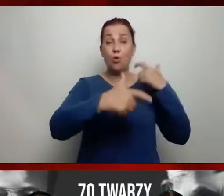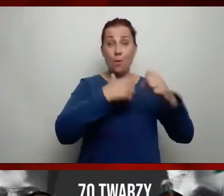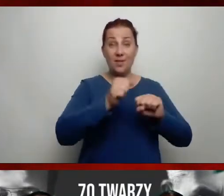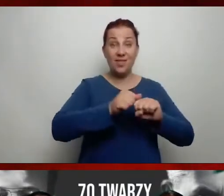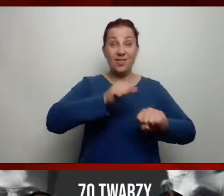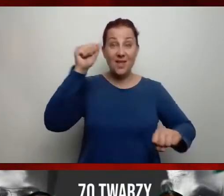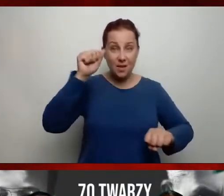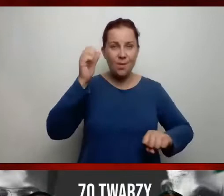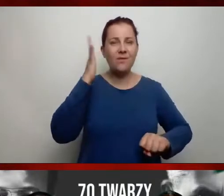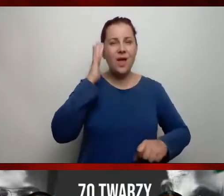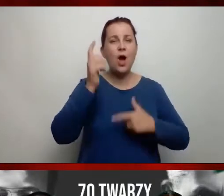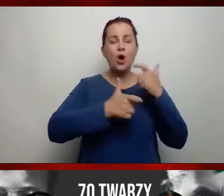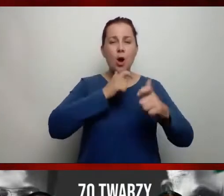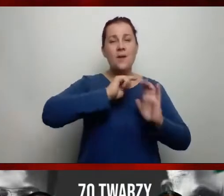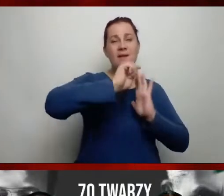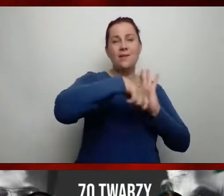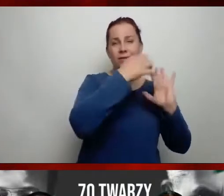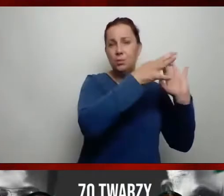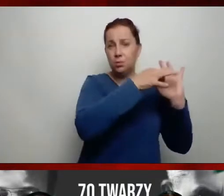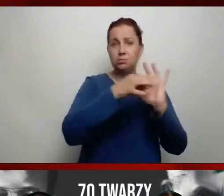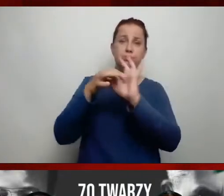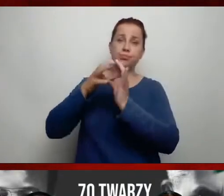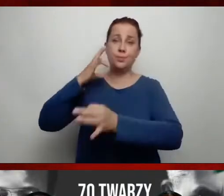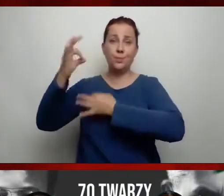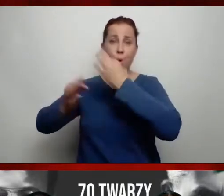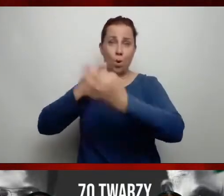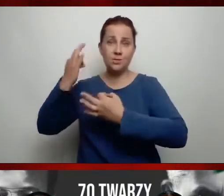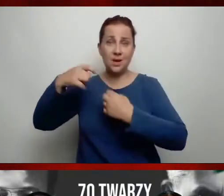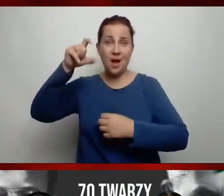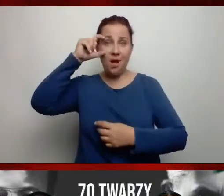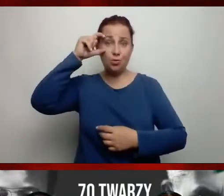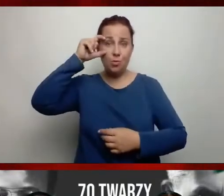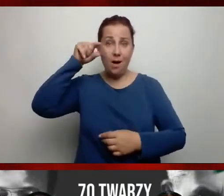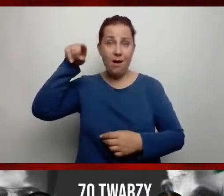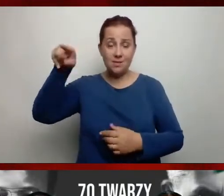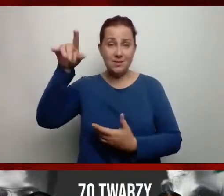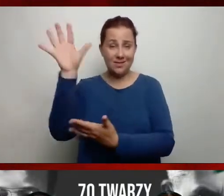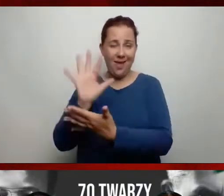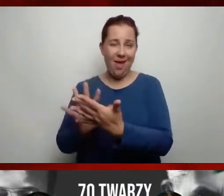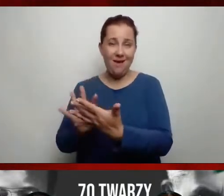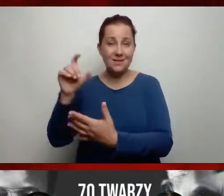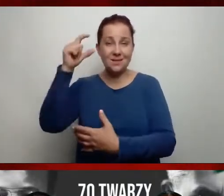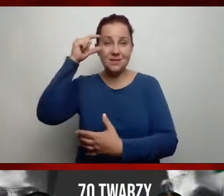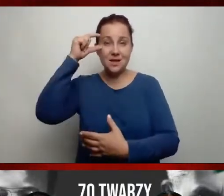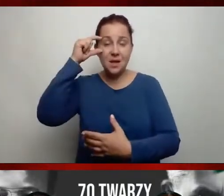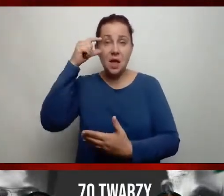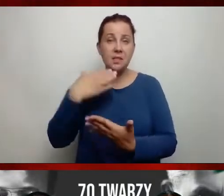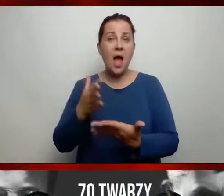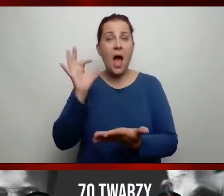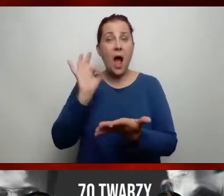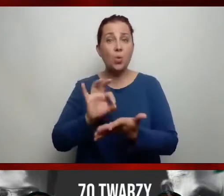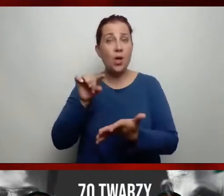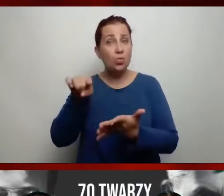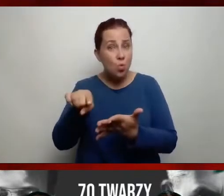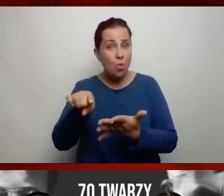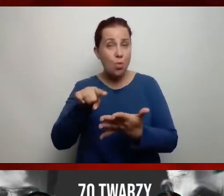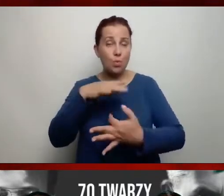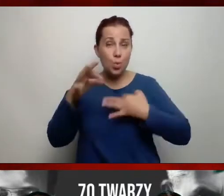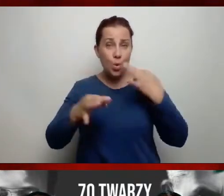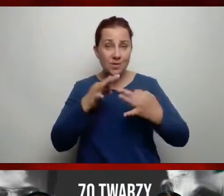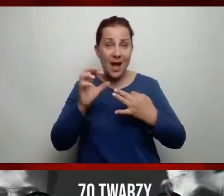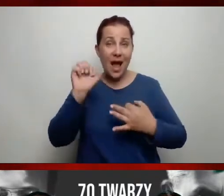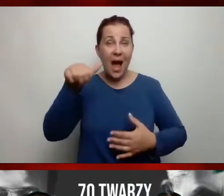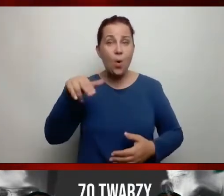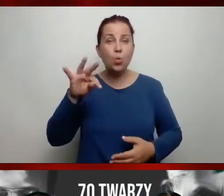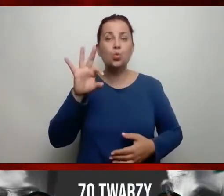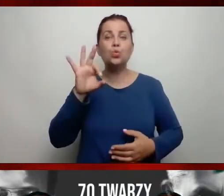że zrobię jakiś teledysk do jednego z tekstów Jacka, dlaczego autoportret. Długo